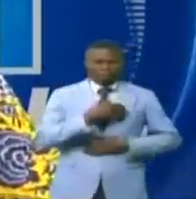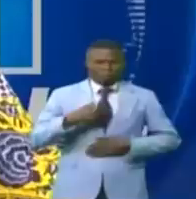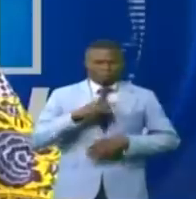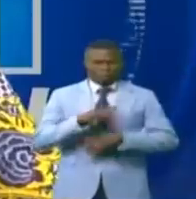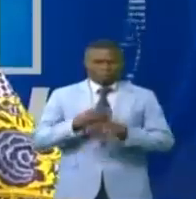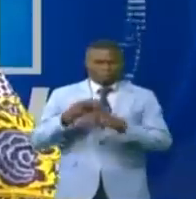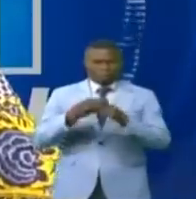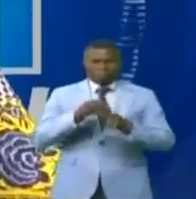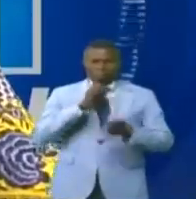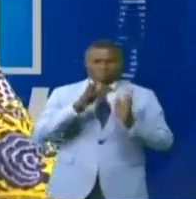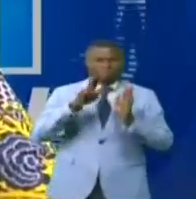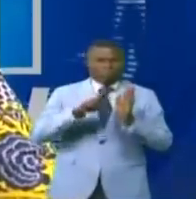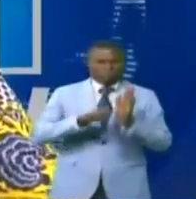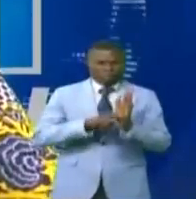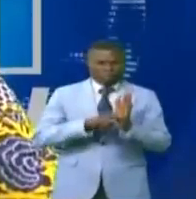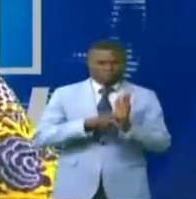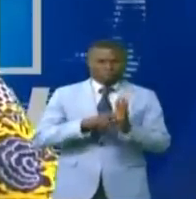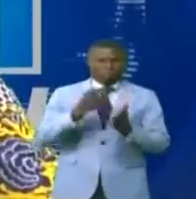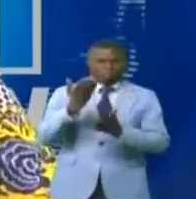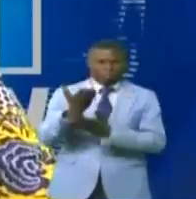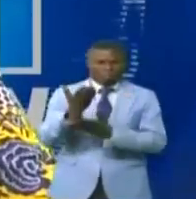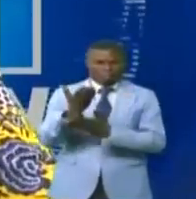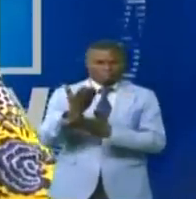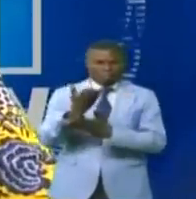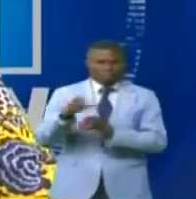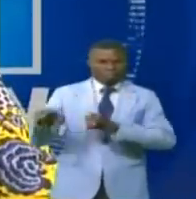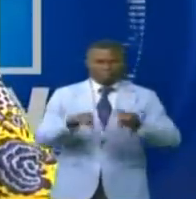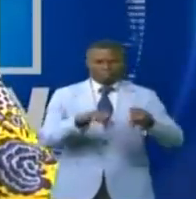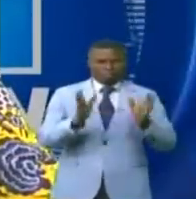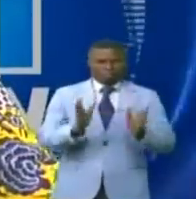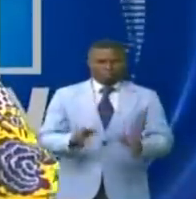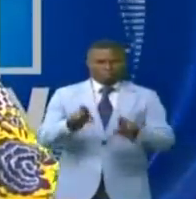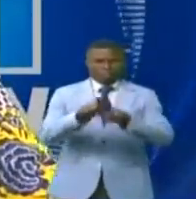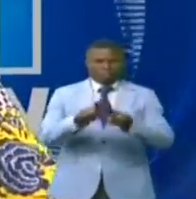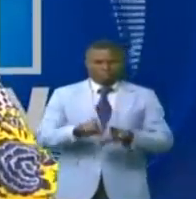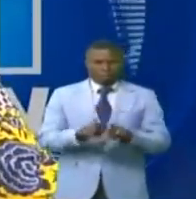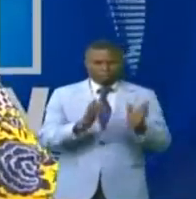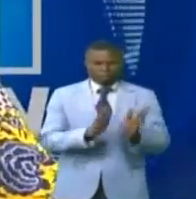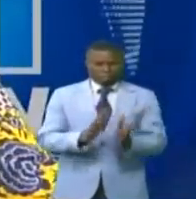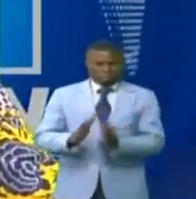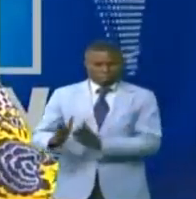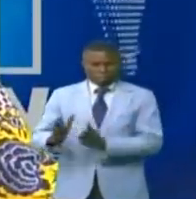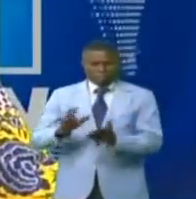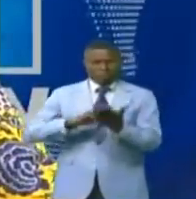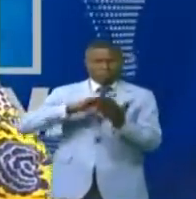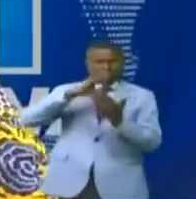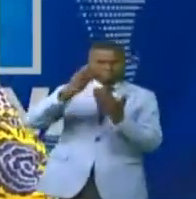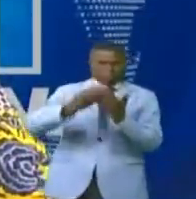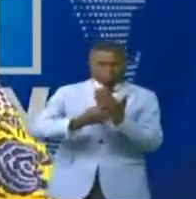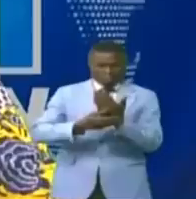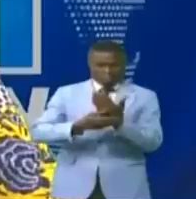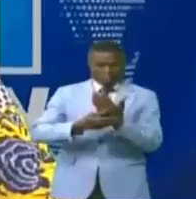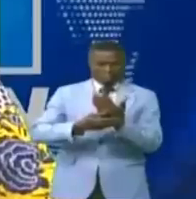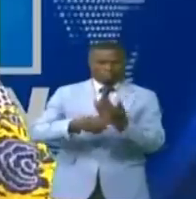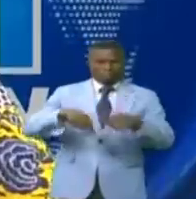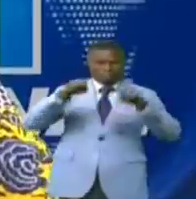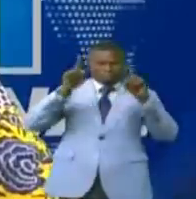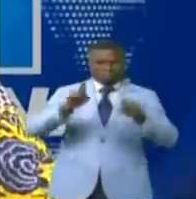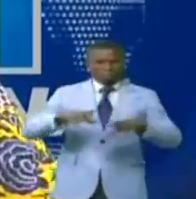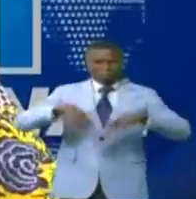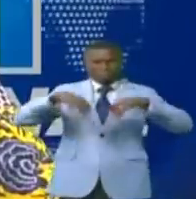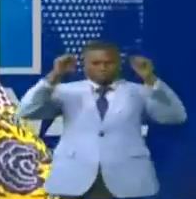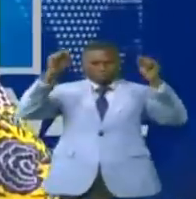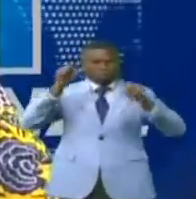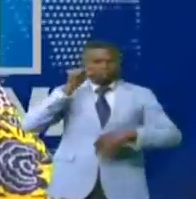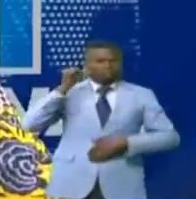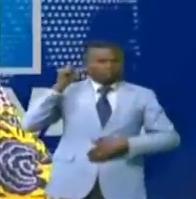Contrôle parlementaire. Et interpellation. Deux activités également prévues dans le calendrier de la session adoptée